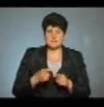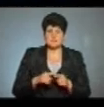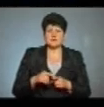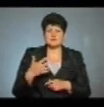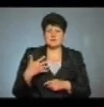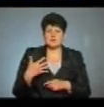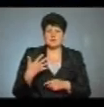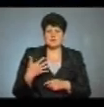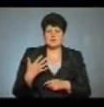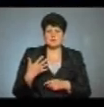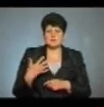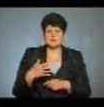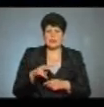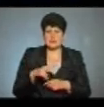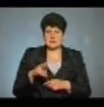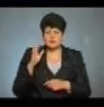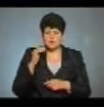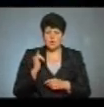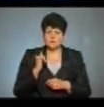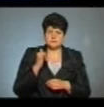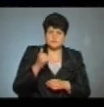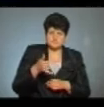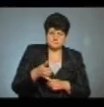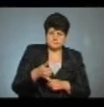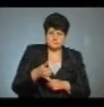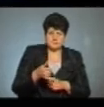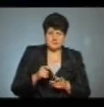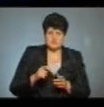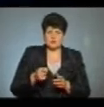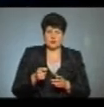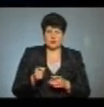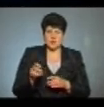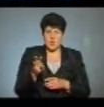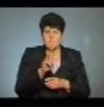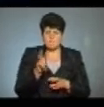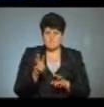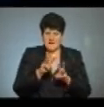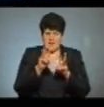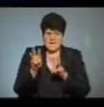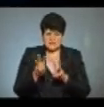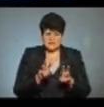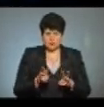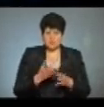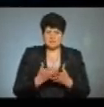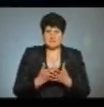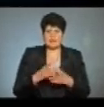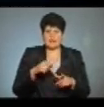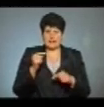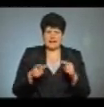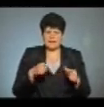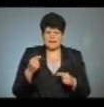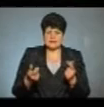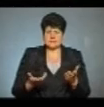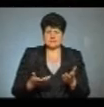і додається хімічна речовина. Заводимо і оприскуємо там, де більше листя, корчі. Отаку